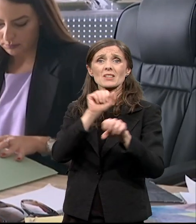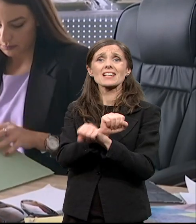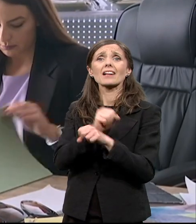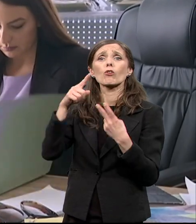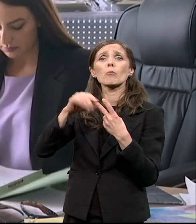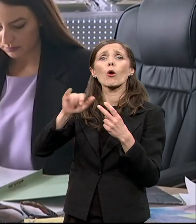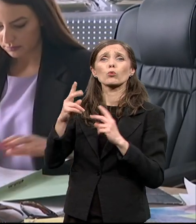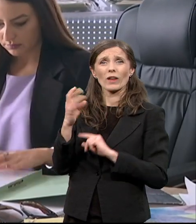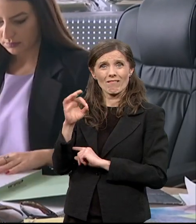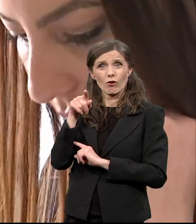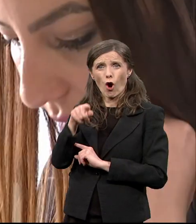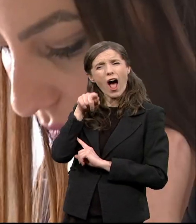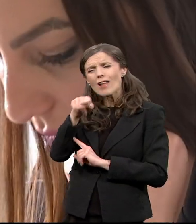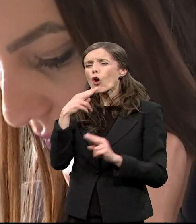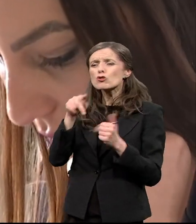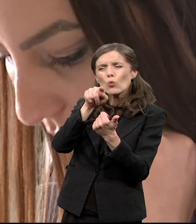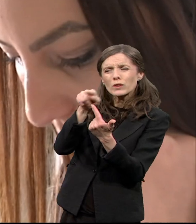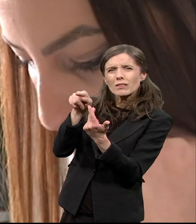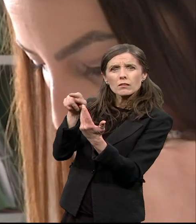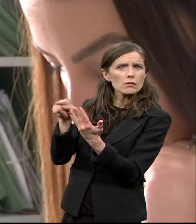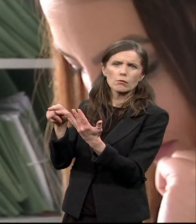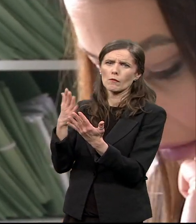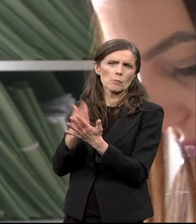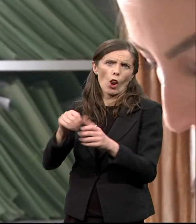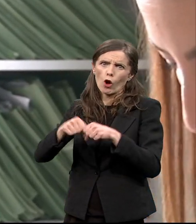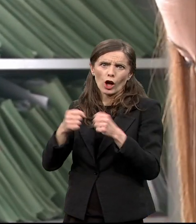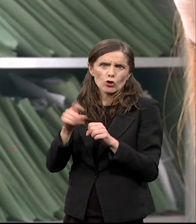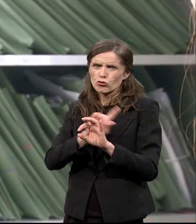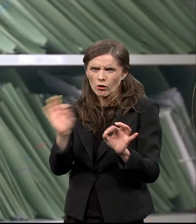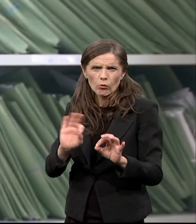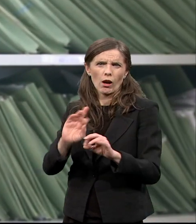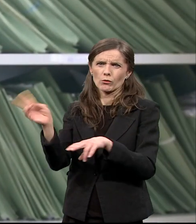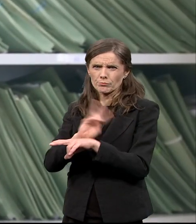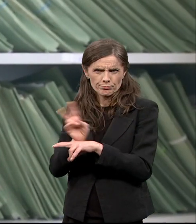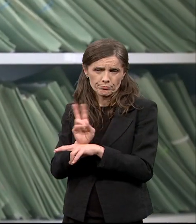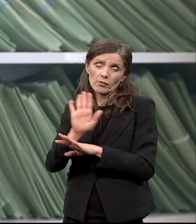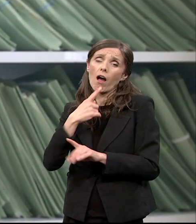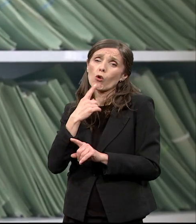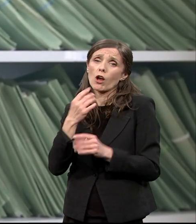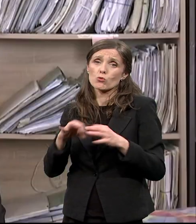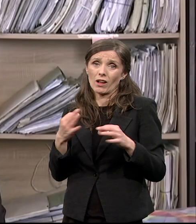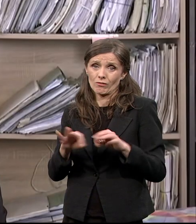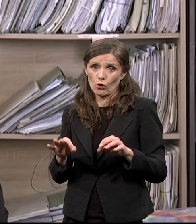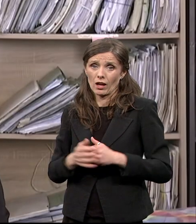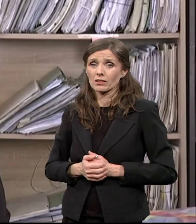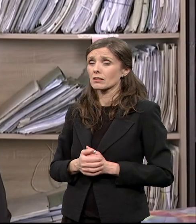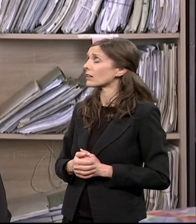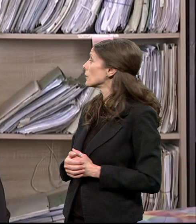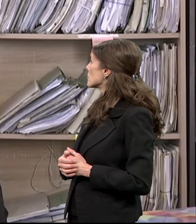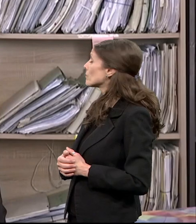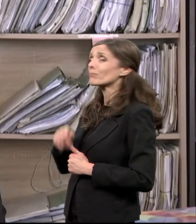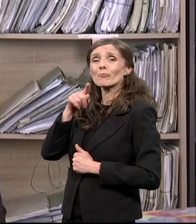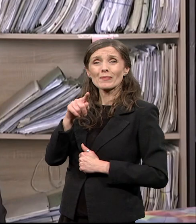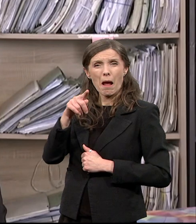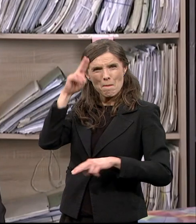suđenje pratile su brojne nepravilnosti, tvrde advokati. Presude koje smo imali prilike da vidimo, koje su čak i